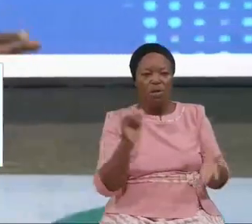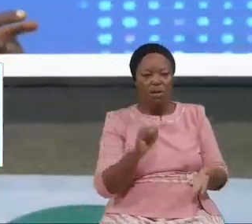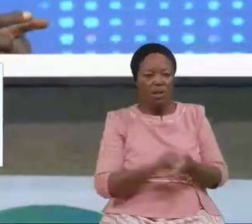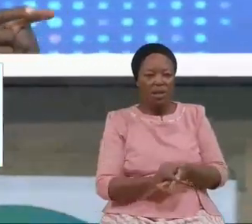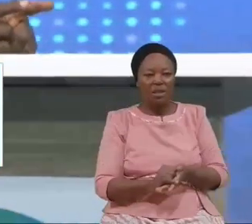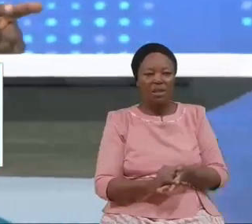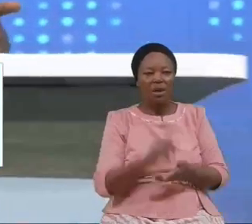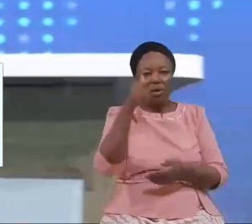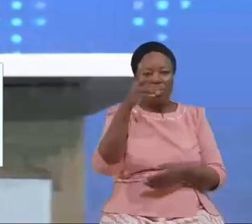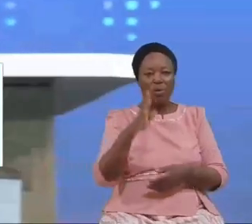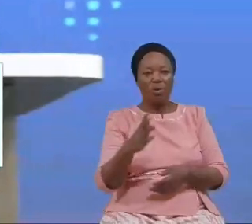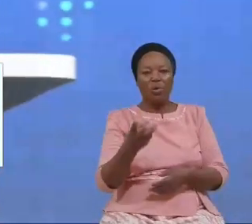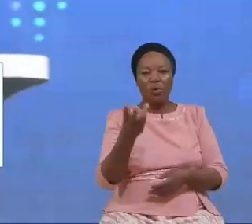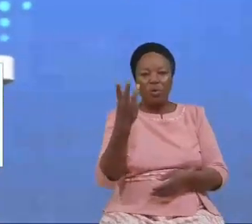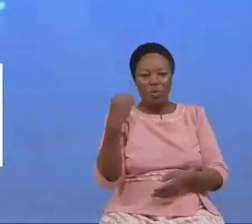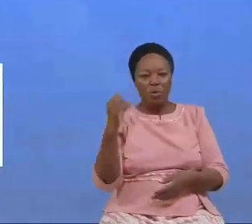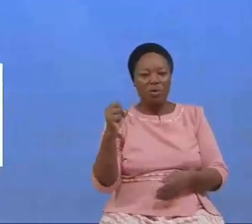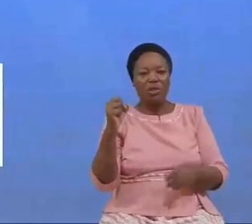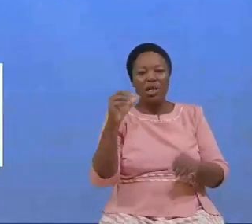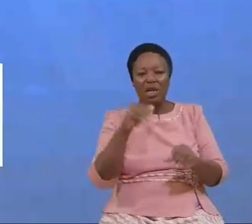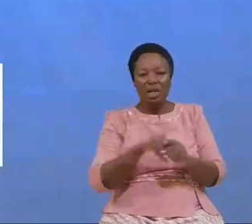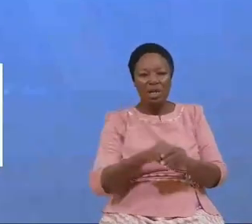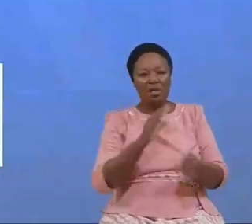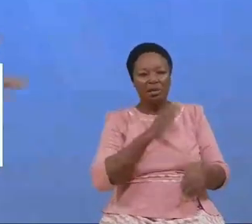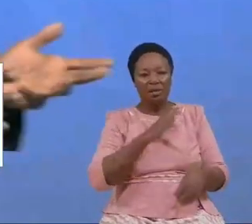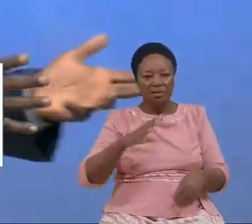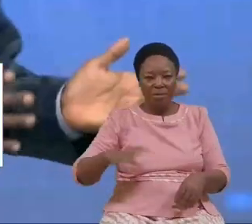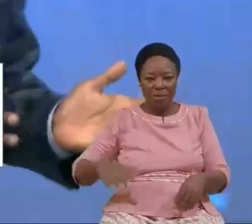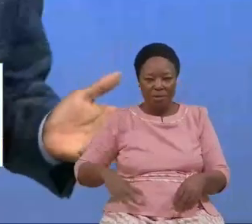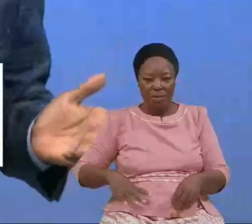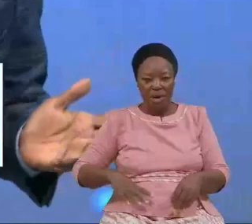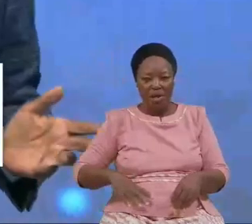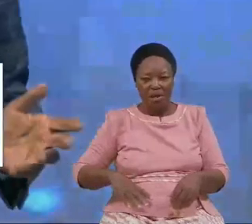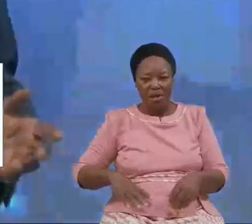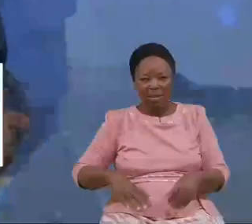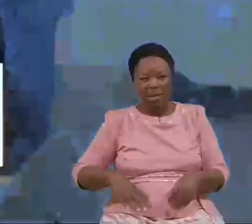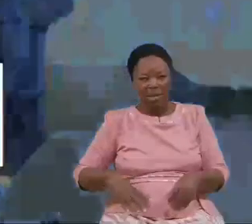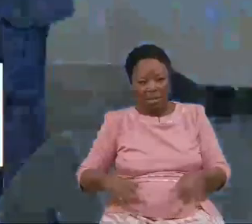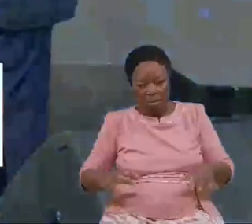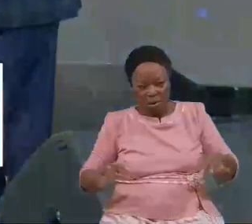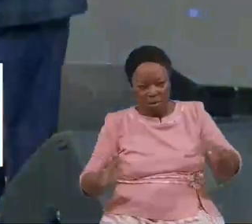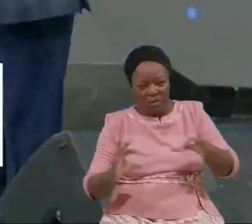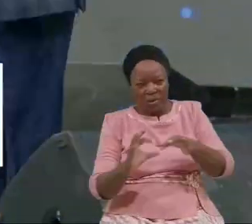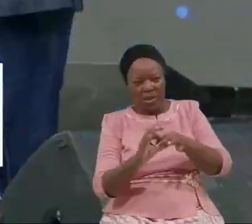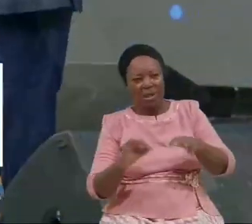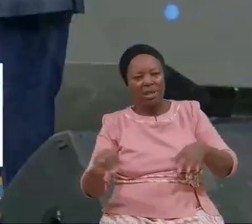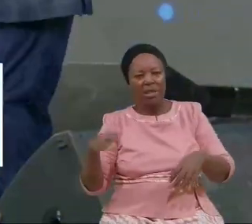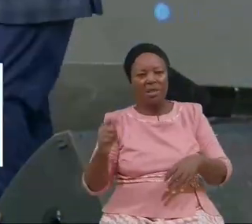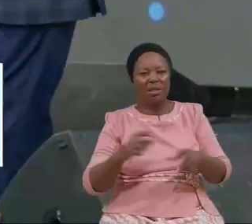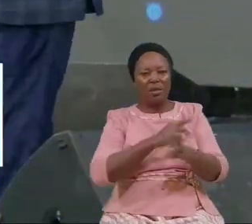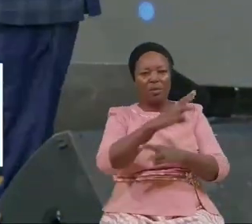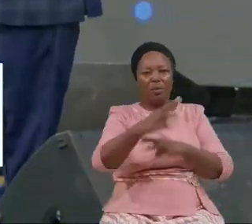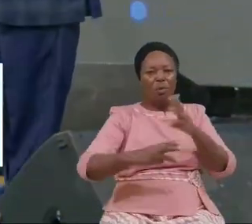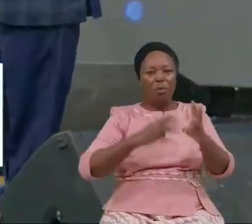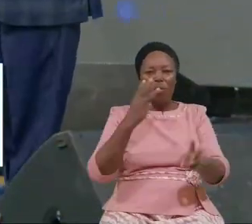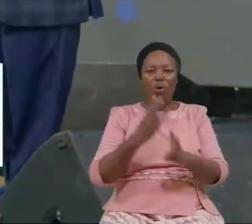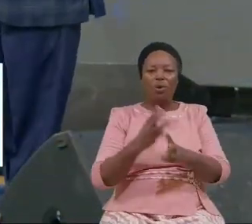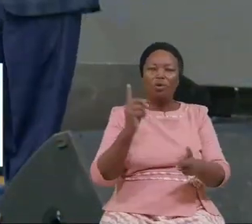car Dieu était en Christ réconciliant le monde avec lui-même